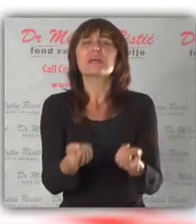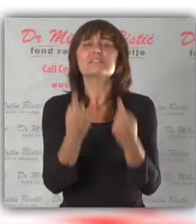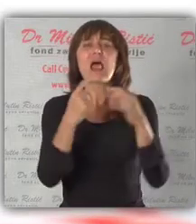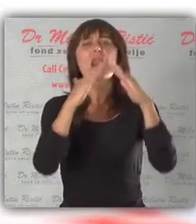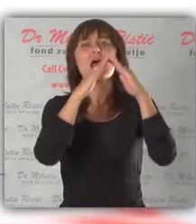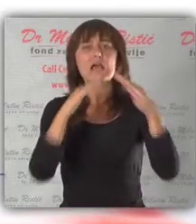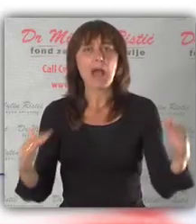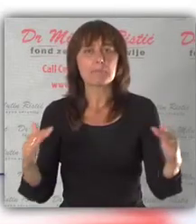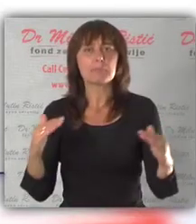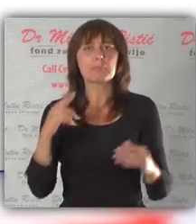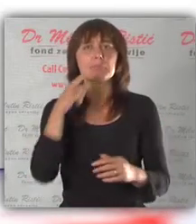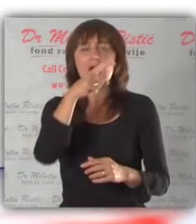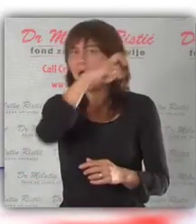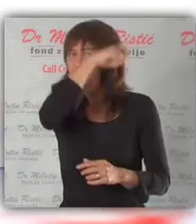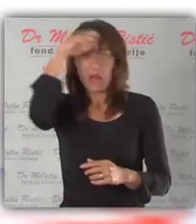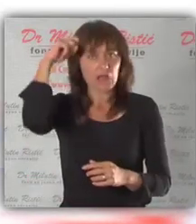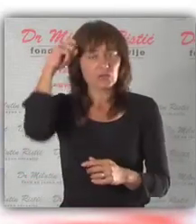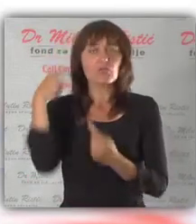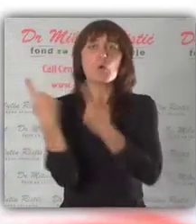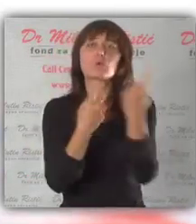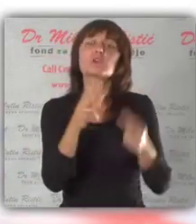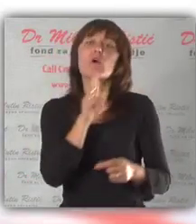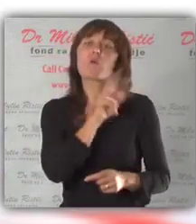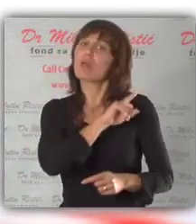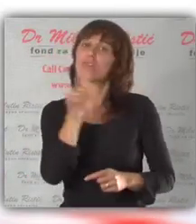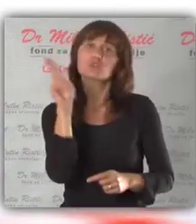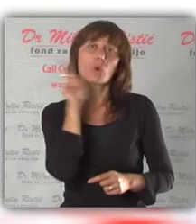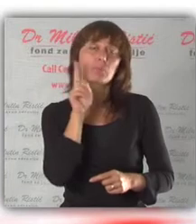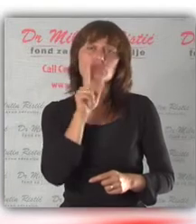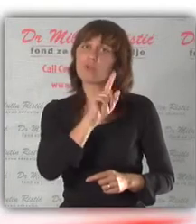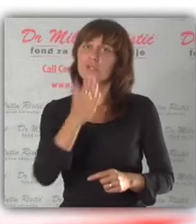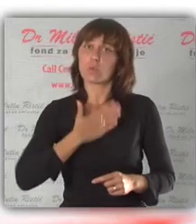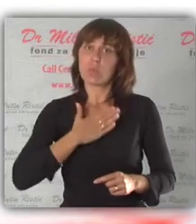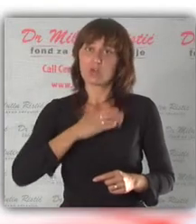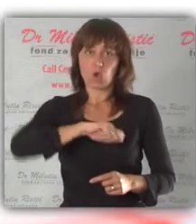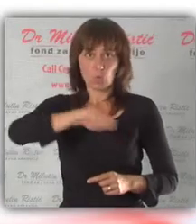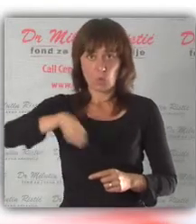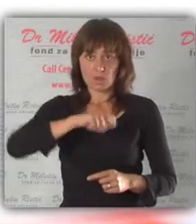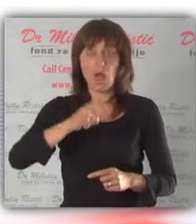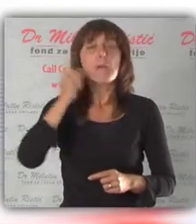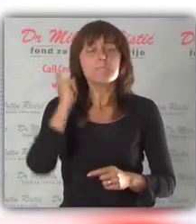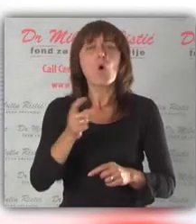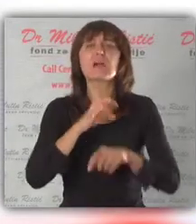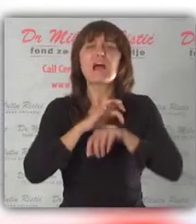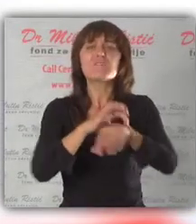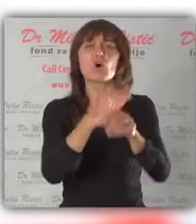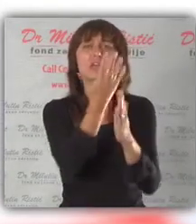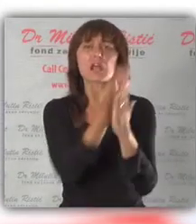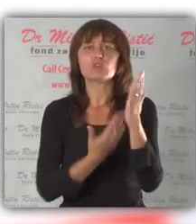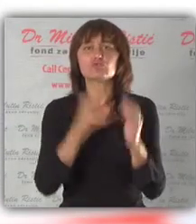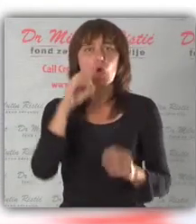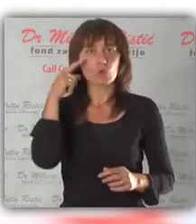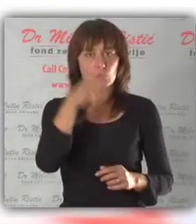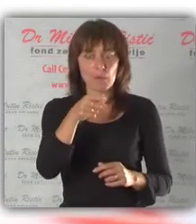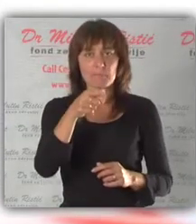na kampovanju, na letovanju, u uslovima koji nisu uobičajeni, koji nisu naša kuhinja. Znači mora se voditi računa o tome